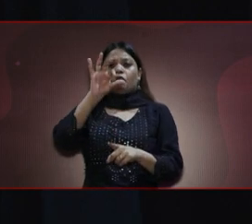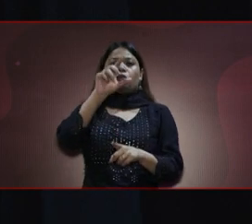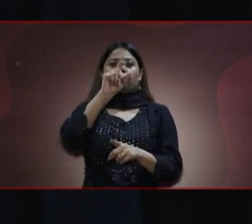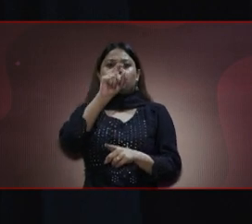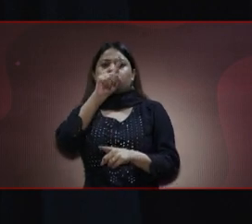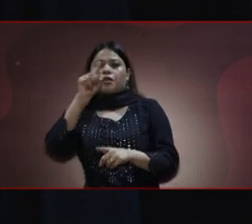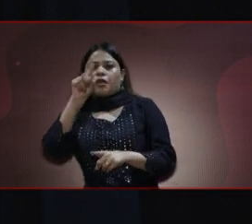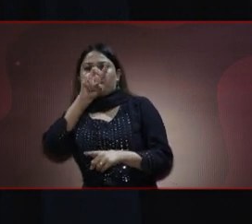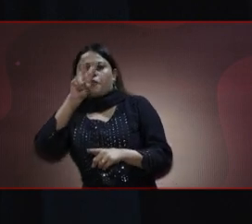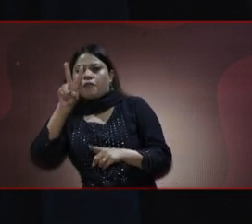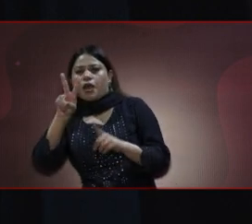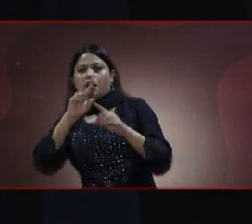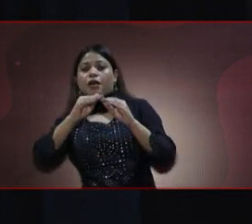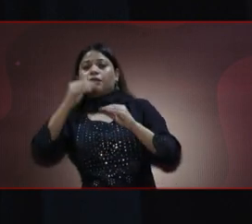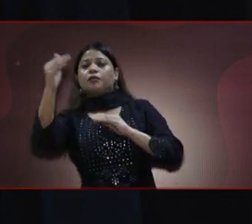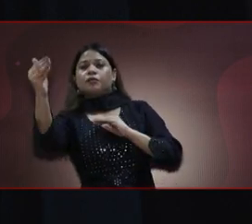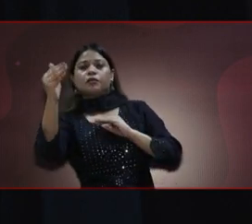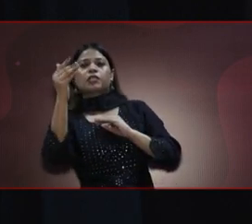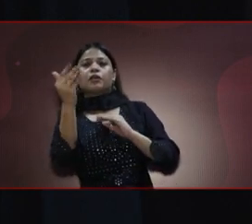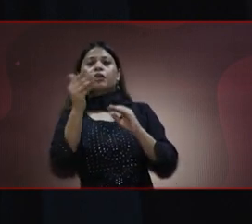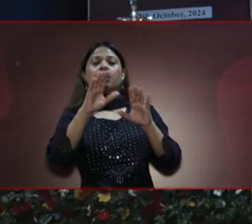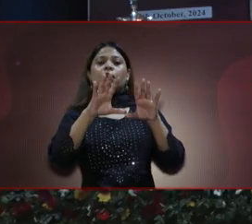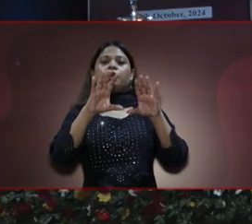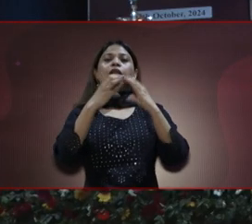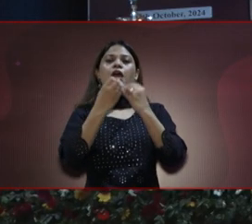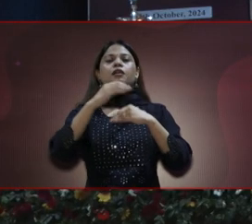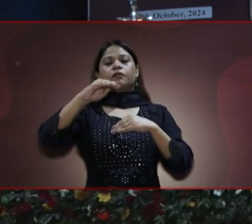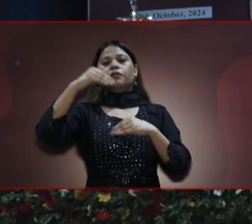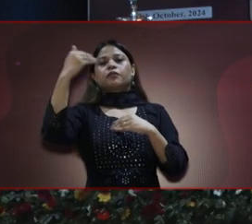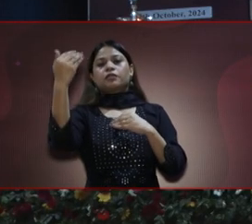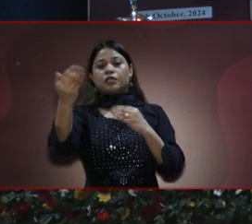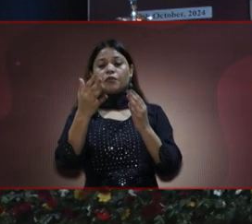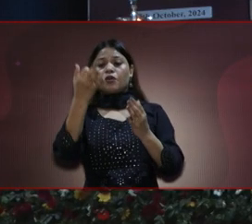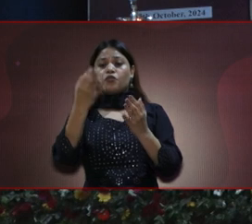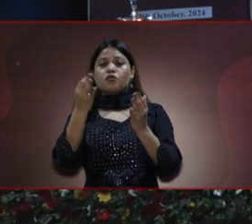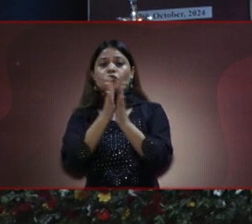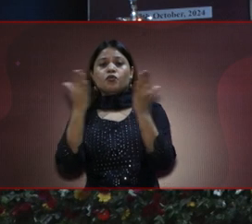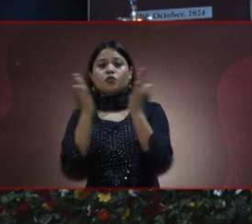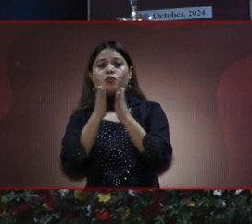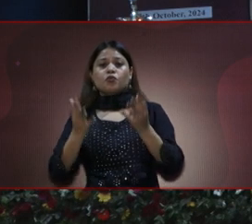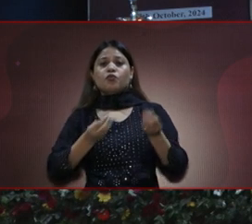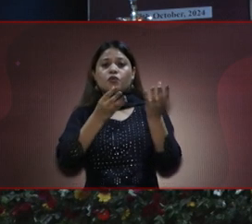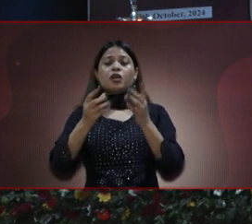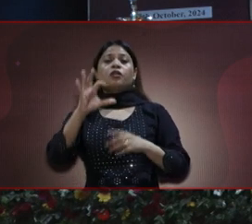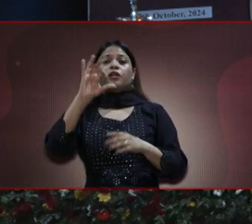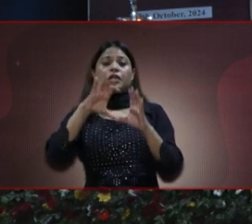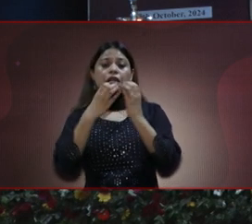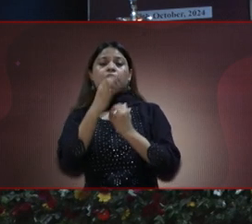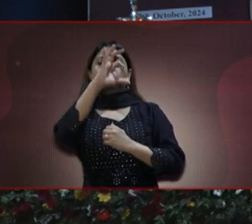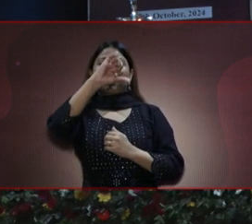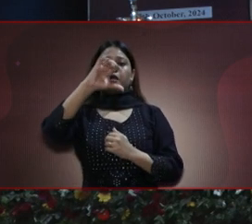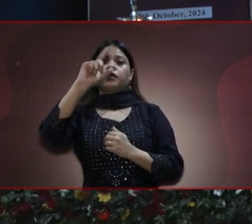अगले एकेडमिक ईयर के लिए ये किताबें एनसीईआरटी के लिए ले आई जाएगी। और 9, 10, 11, 12 की जो किताबें हैं